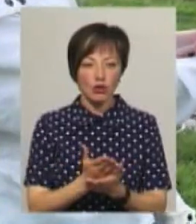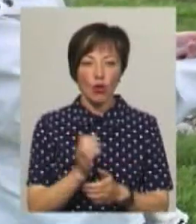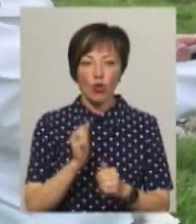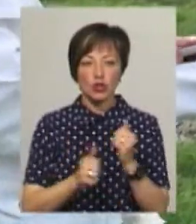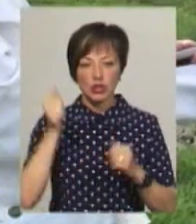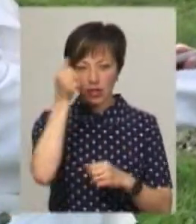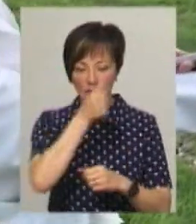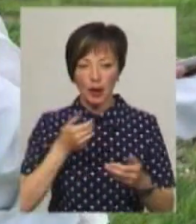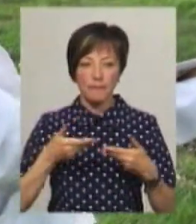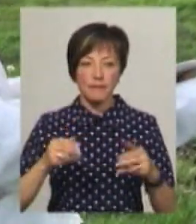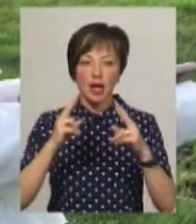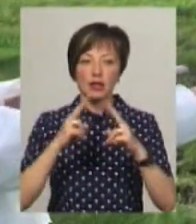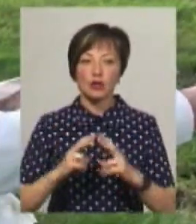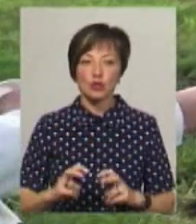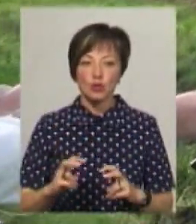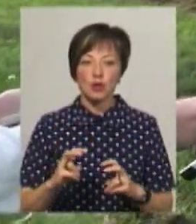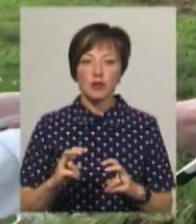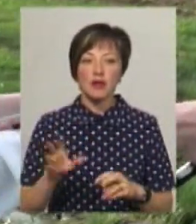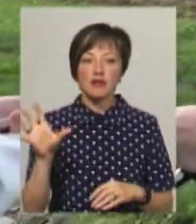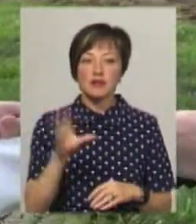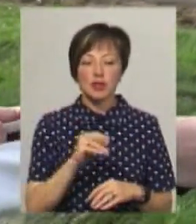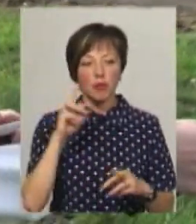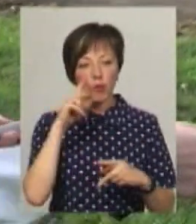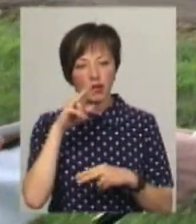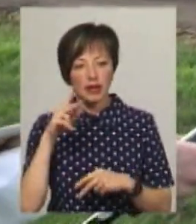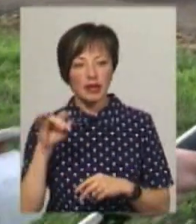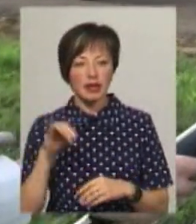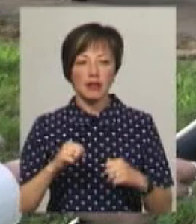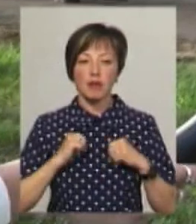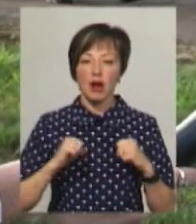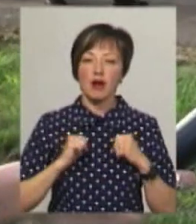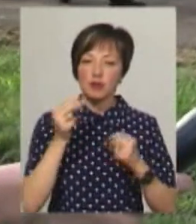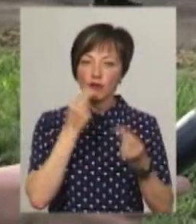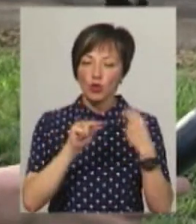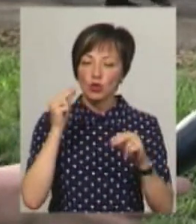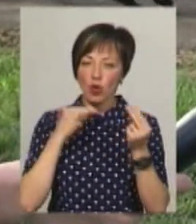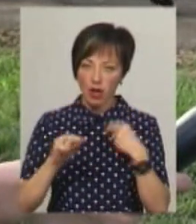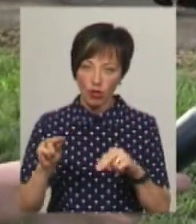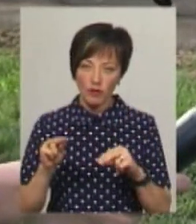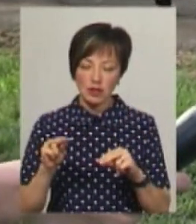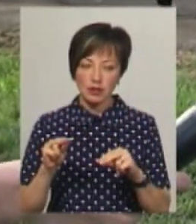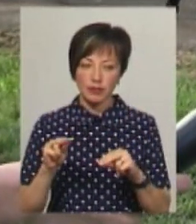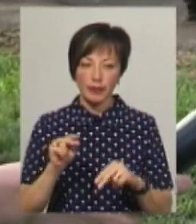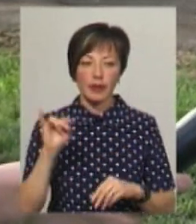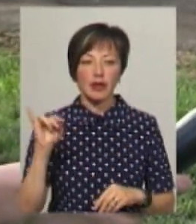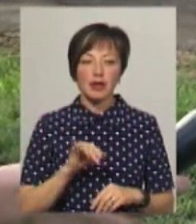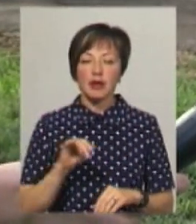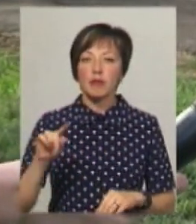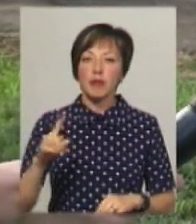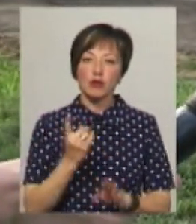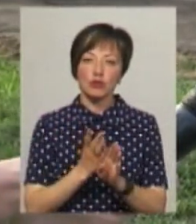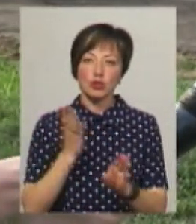кожен рік ми аналізуємо всі помилки і намагаємось вдосконалюватися. І